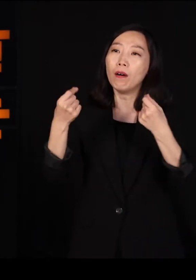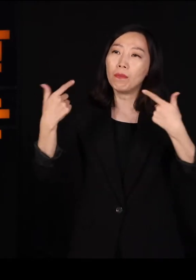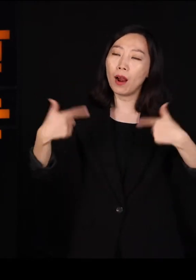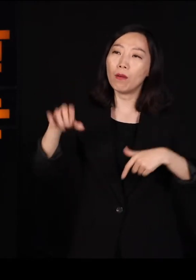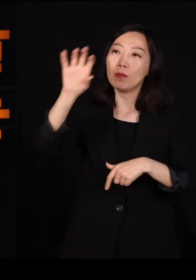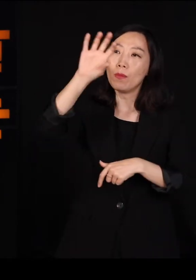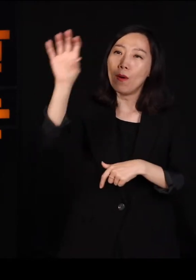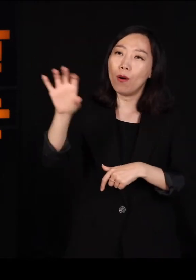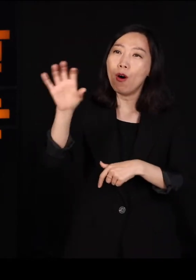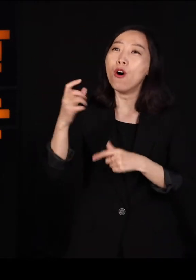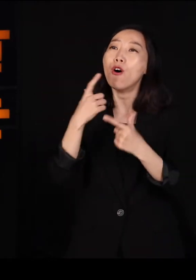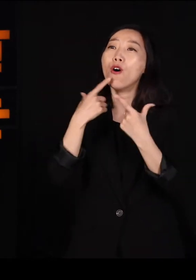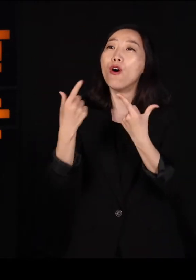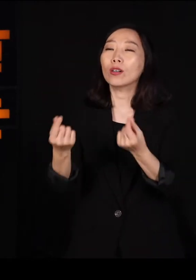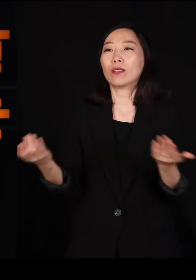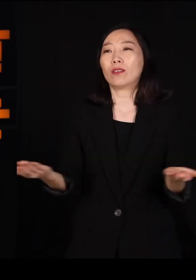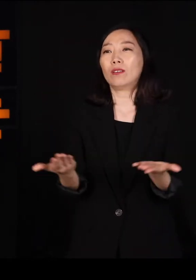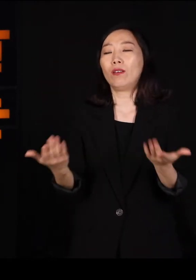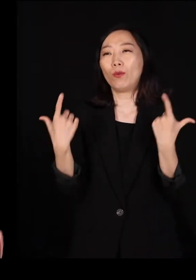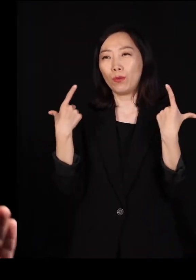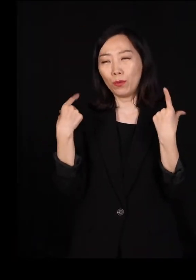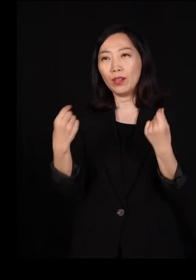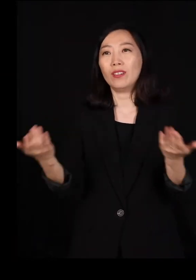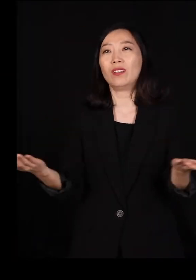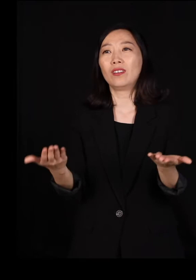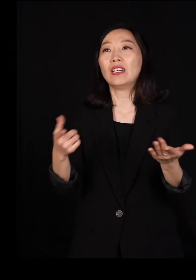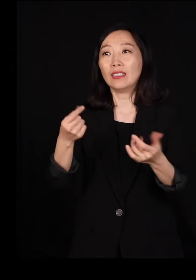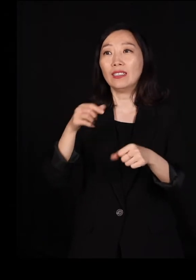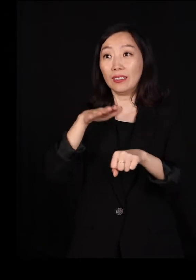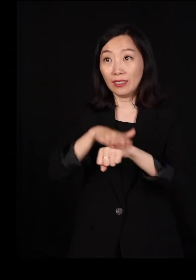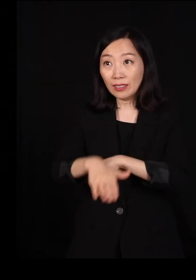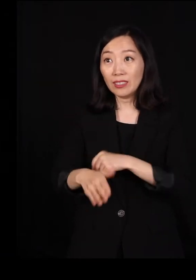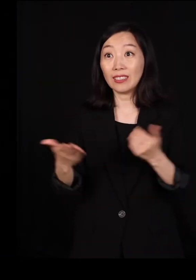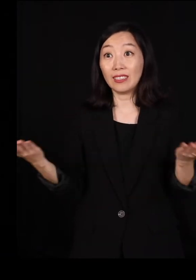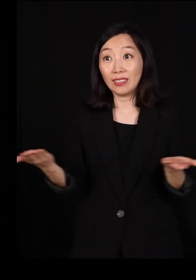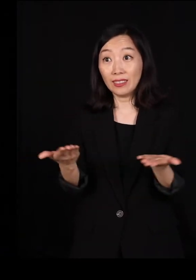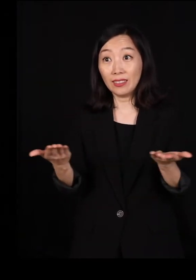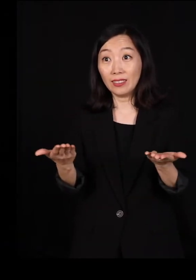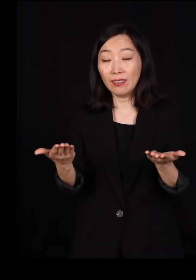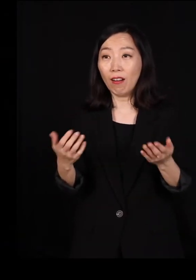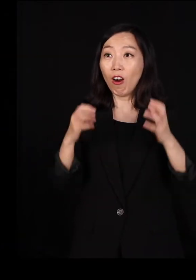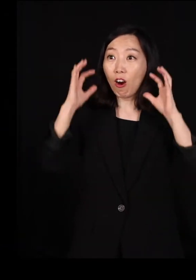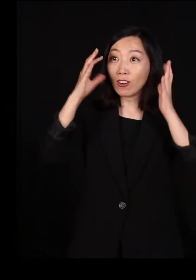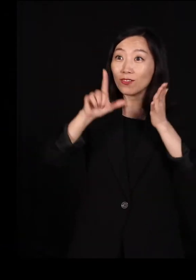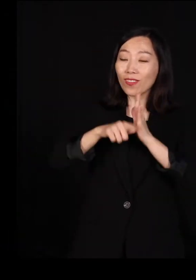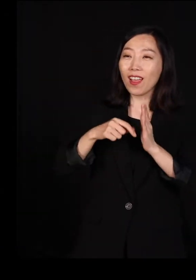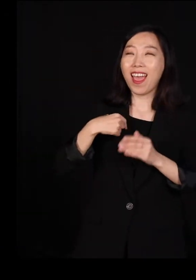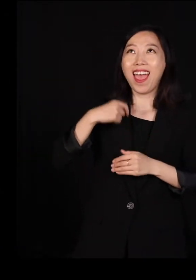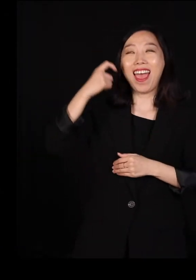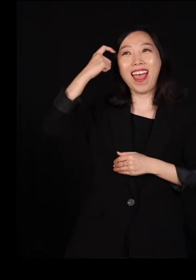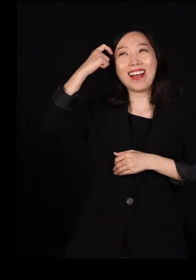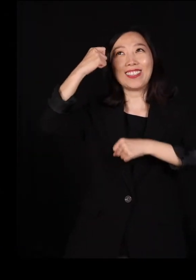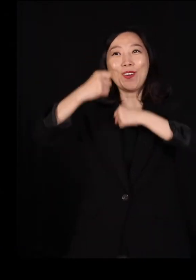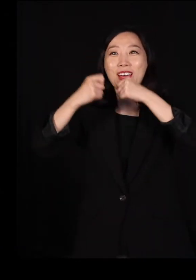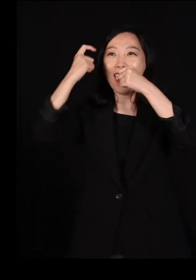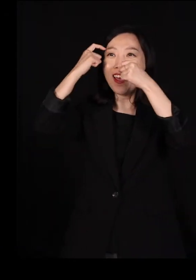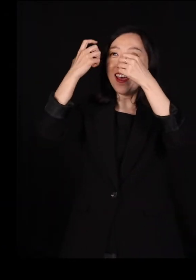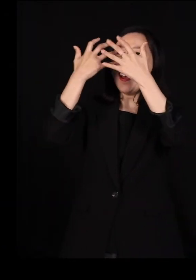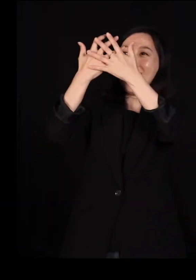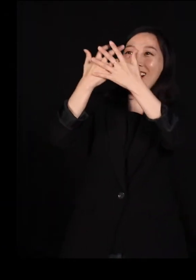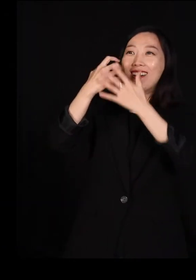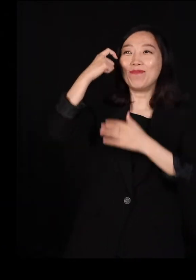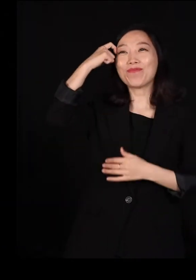무한 반복을 하는 것처럼 그렇게 일을 하게 되십니다. 이런 식으로 일을 하고 있는데 그게 어릴 때 상상했던 느낌 그런 거